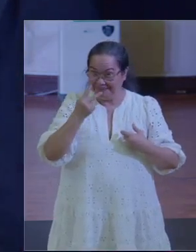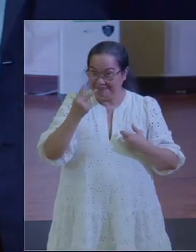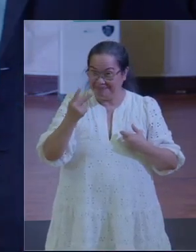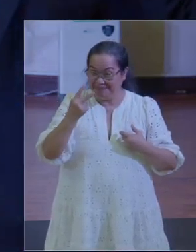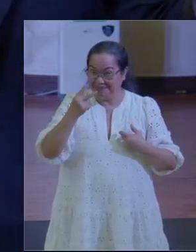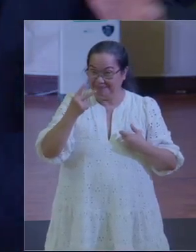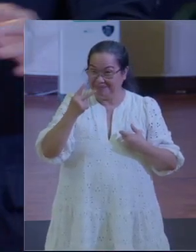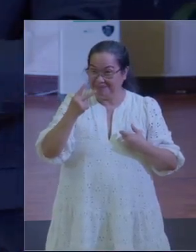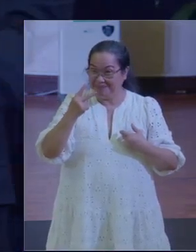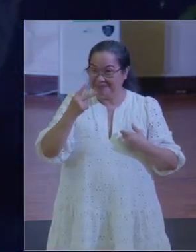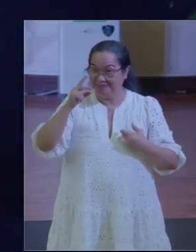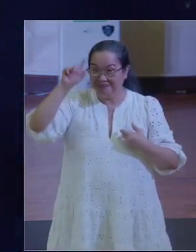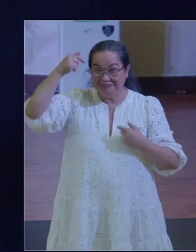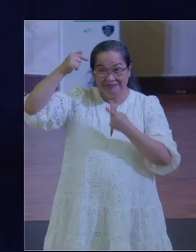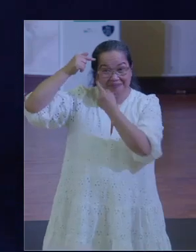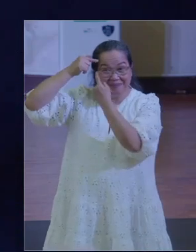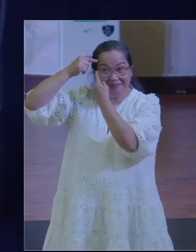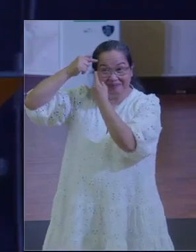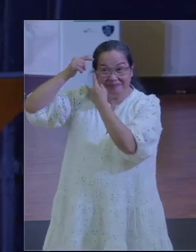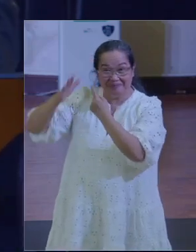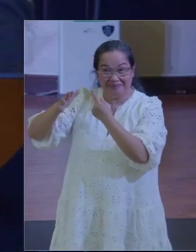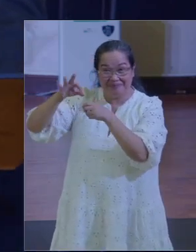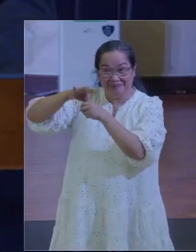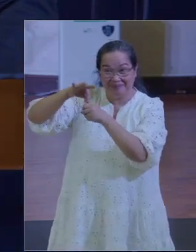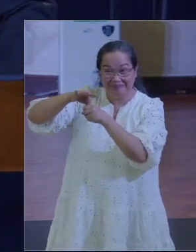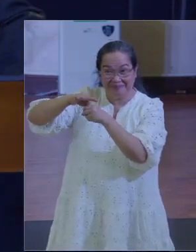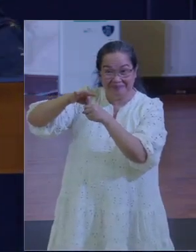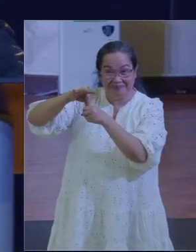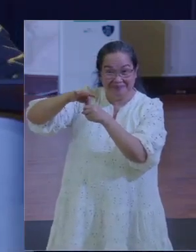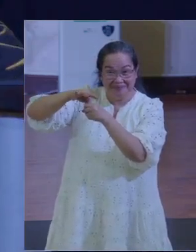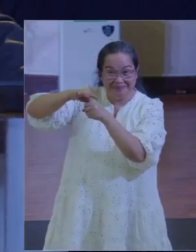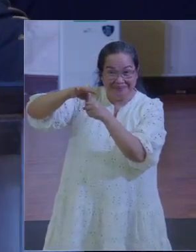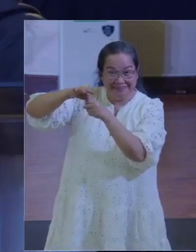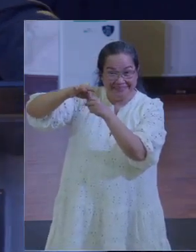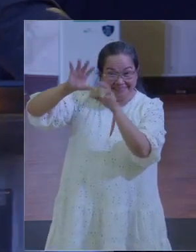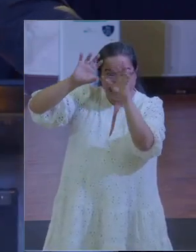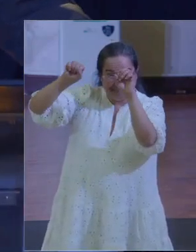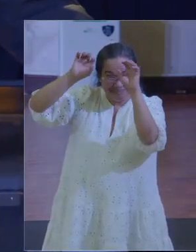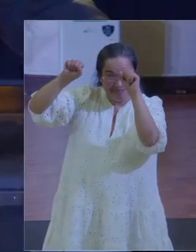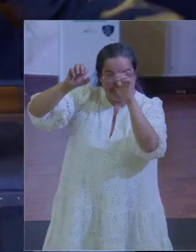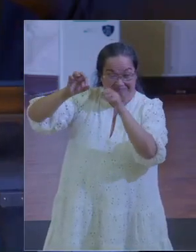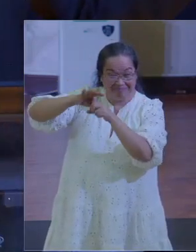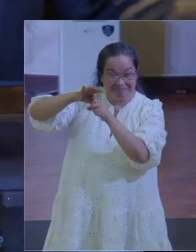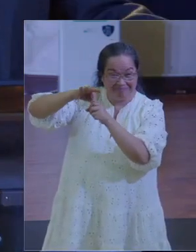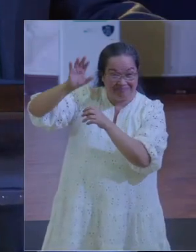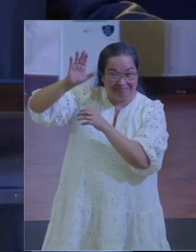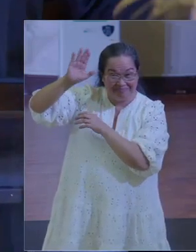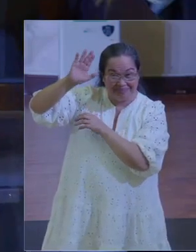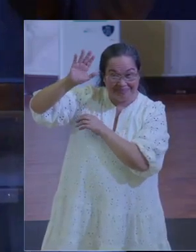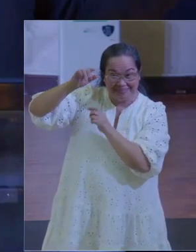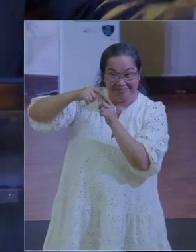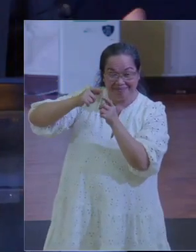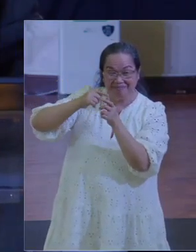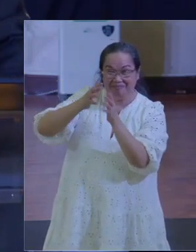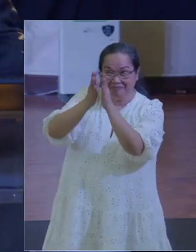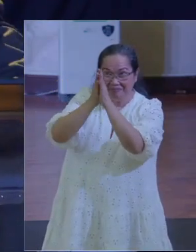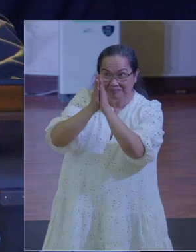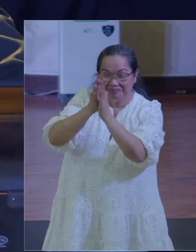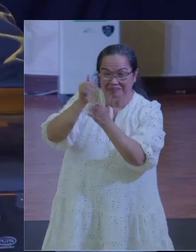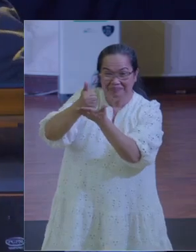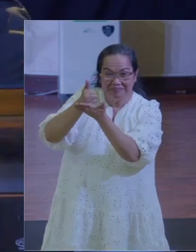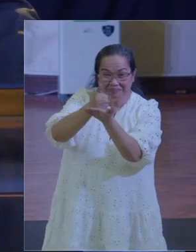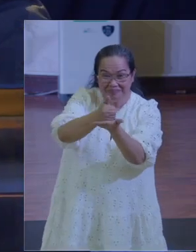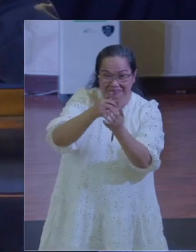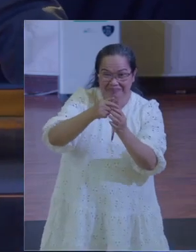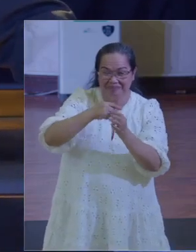mga candidates sa deacons and subok na yan. Subok na yan, parang actually hindi election and affirmation. We're only asking for your